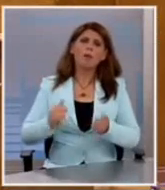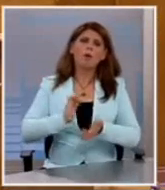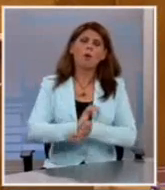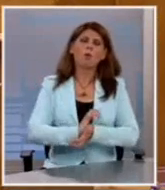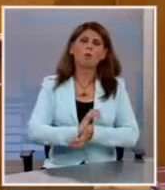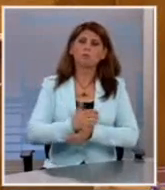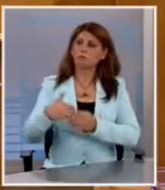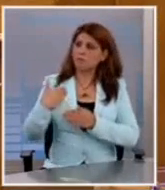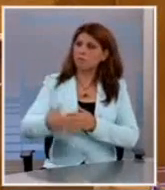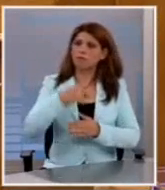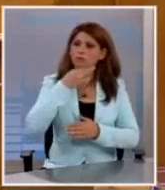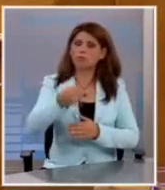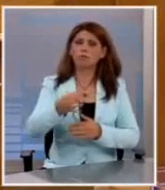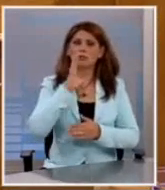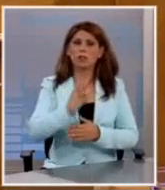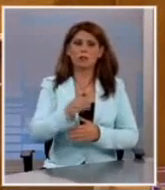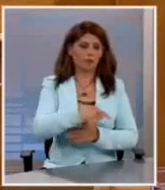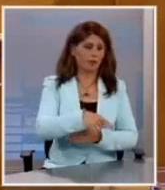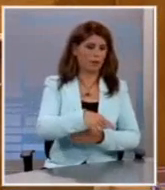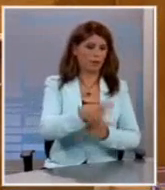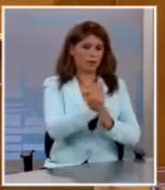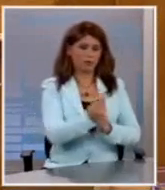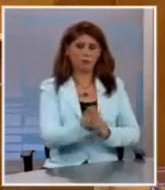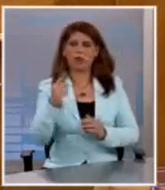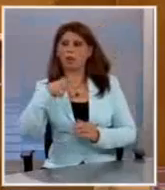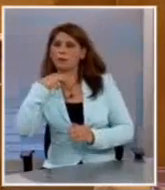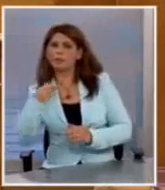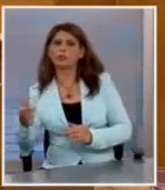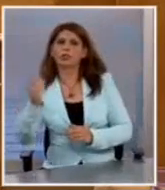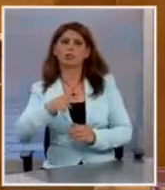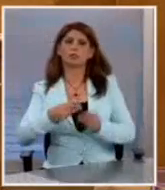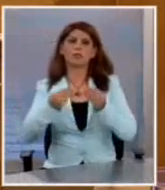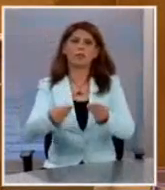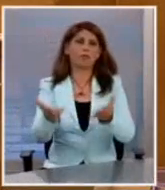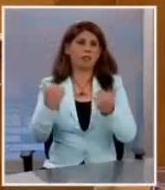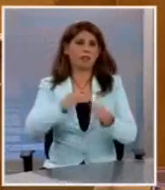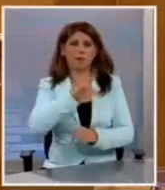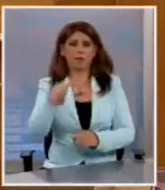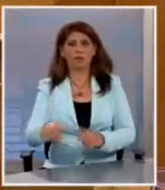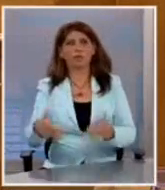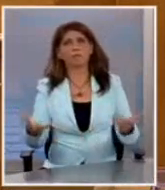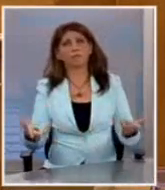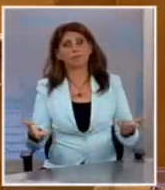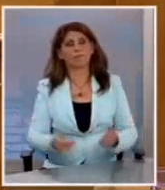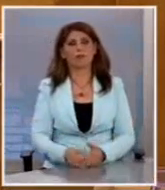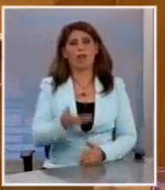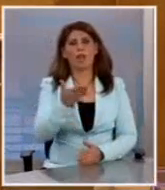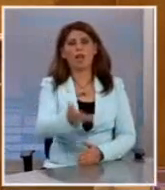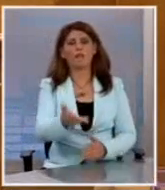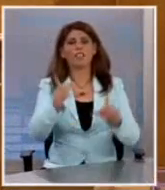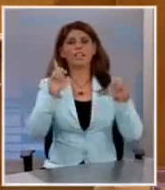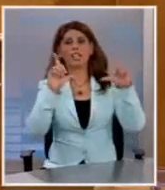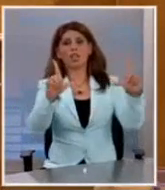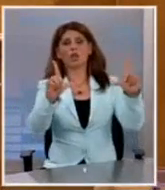για να πούν την αλήθεια στον ελληνικό λαό, ο ένας ασχολείται με τα σκίτσα, ο άλλος με τα κατσίκια και ο άλλος με τις αναθέσεις που δεν υπάρχουν μέχρι τώρα. Αυτή είναι η εικόνα της